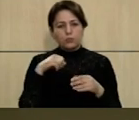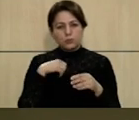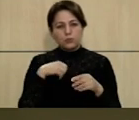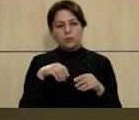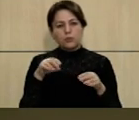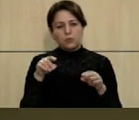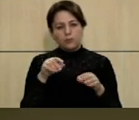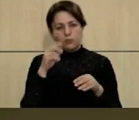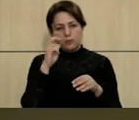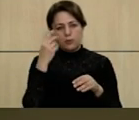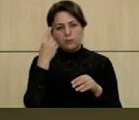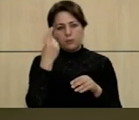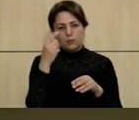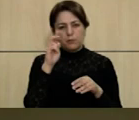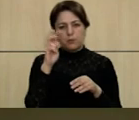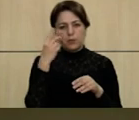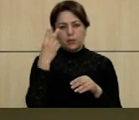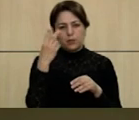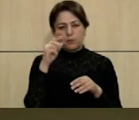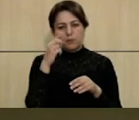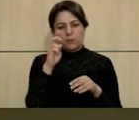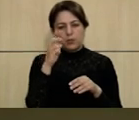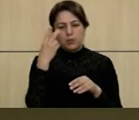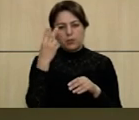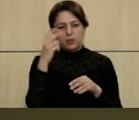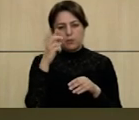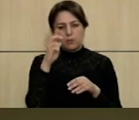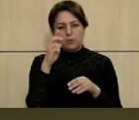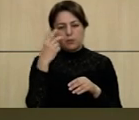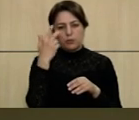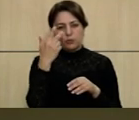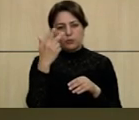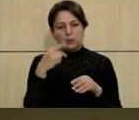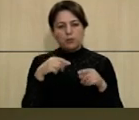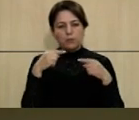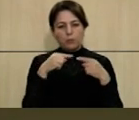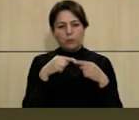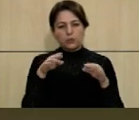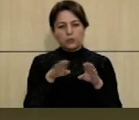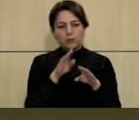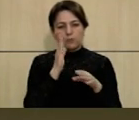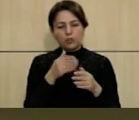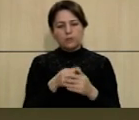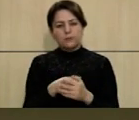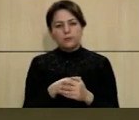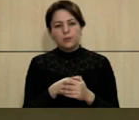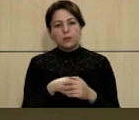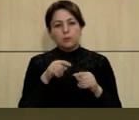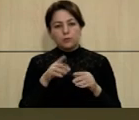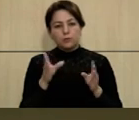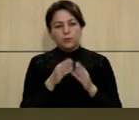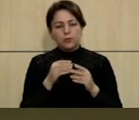navbatida B1, B2 ham B2, B3 ga o'zaro mos ravishda teng bo'lar ekan. Bu bilan